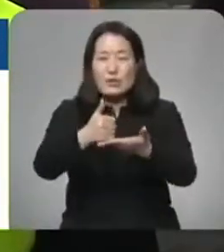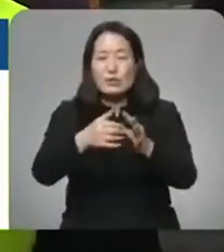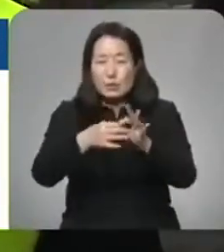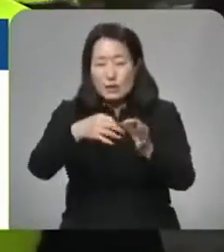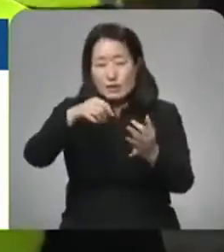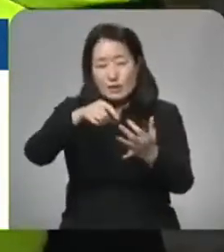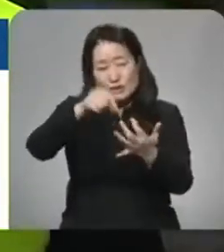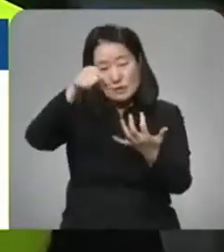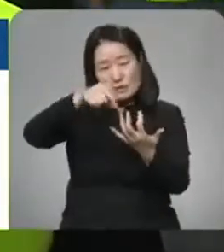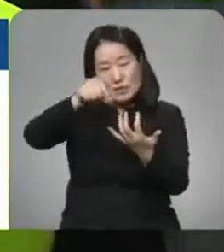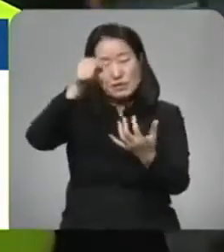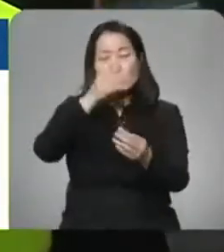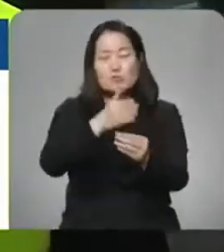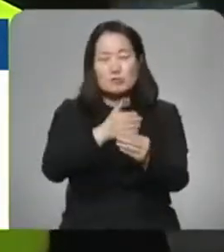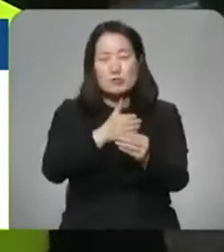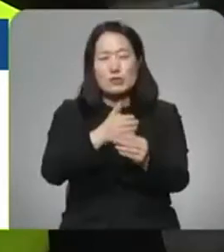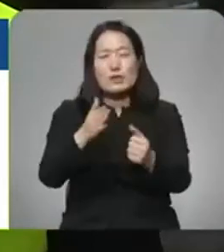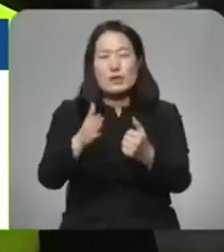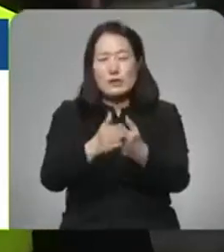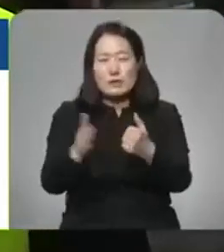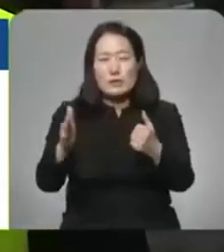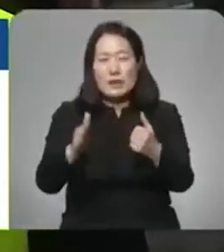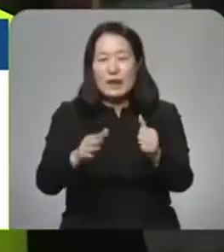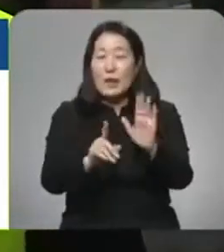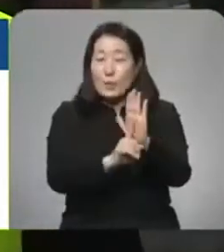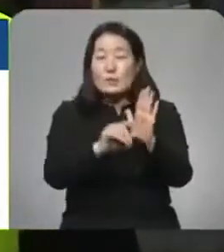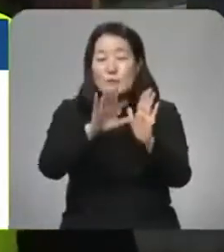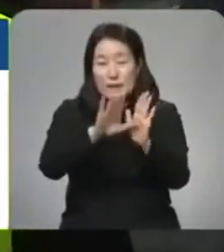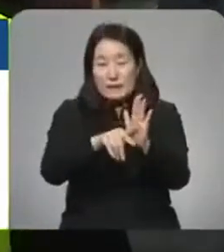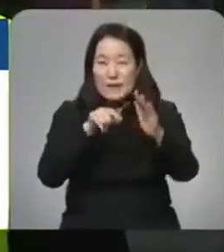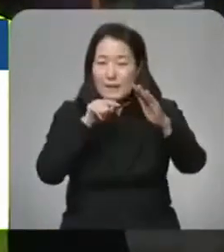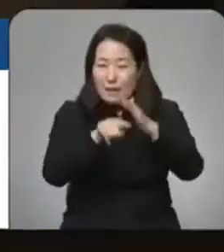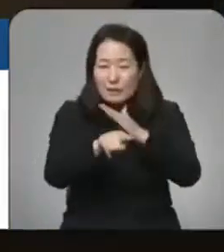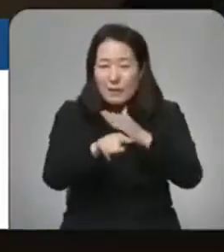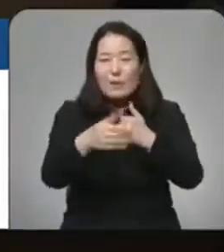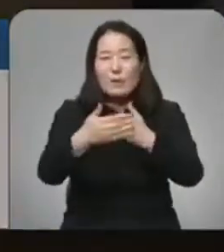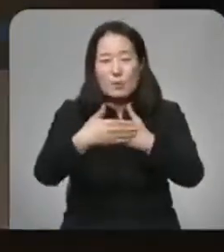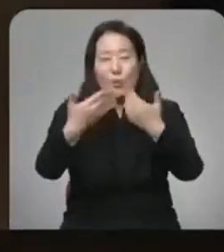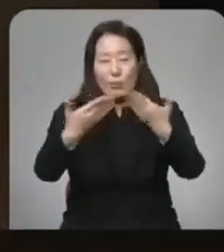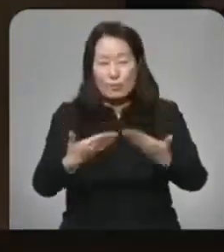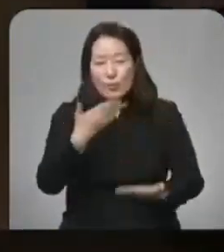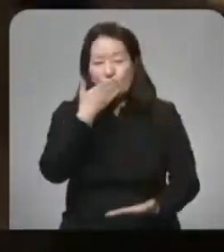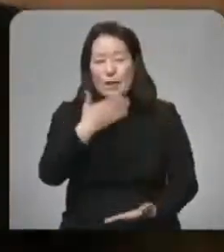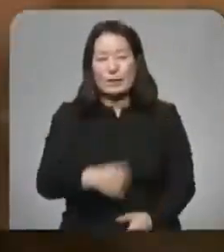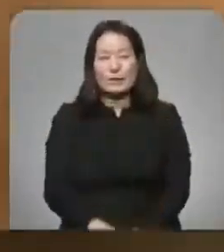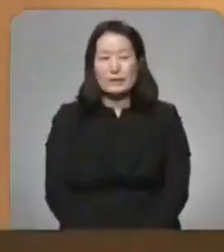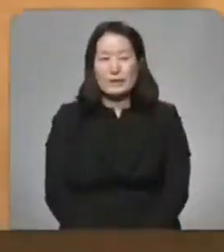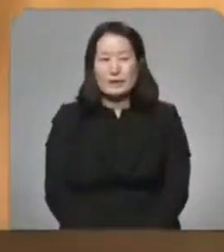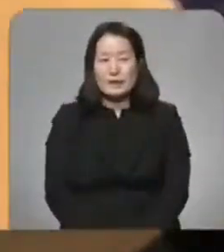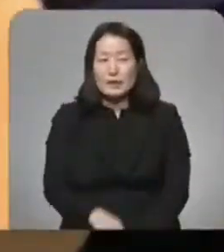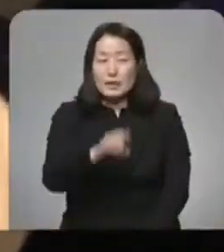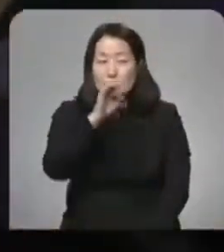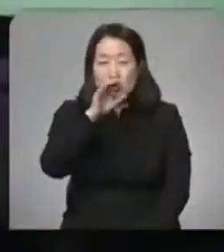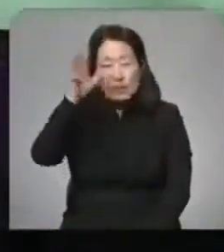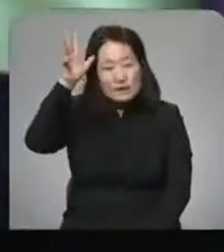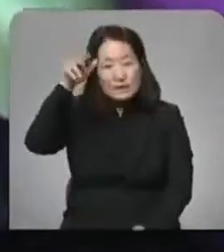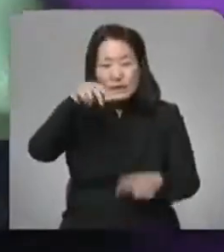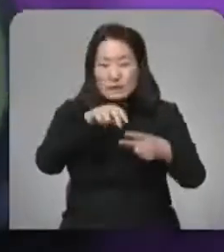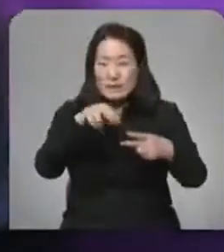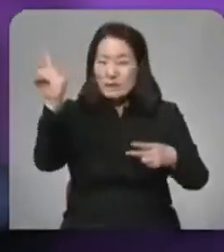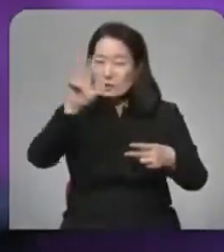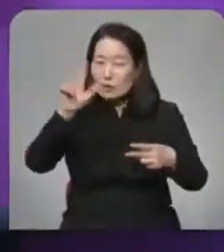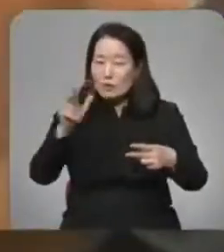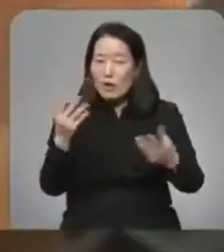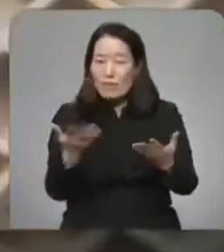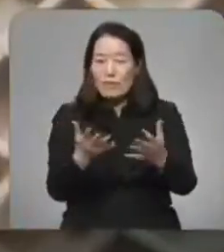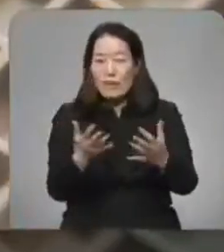그래서 그 기관을 방문해서 하시면 도움이 될 것 같습니다. 중앙치매센터가 발표한 전국의 치매